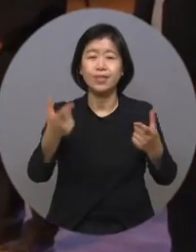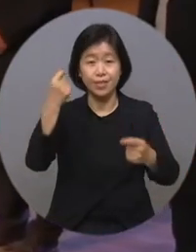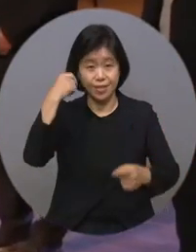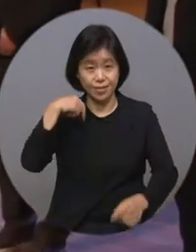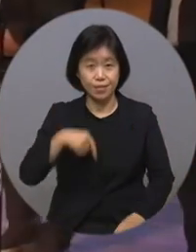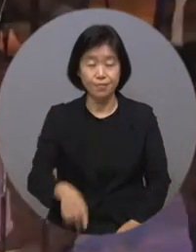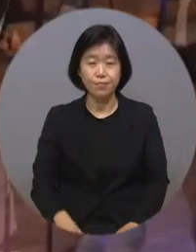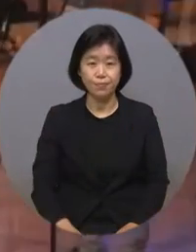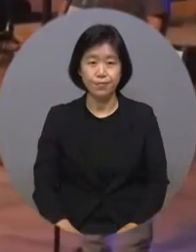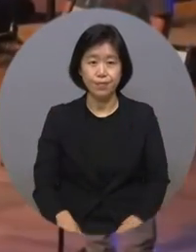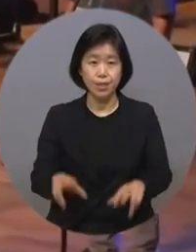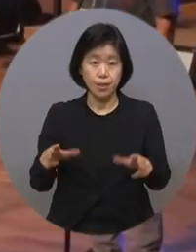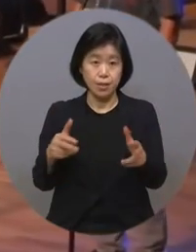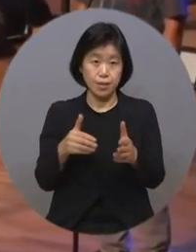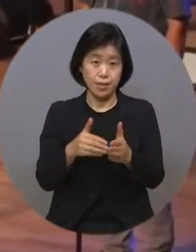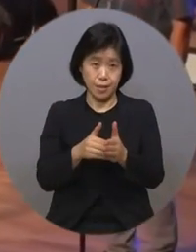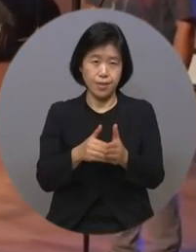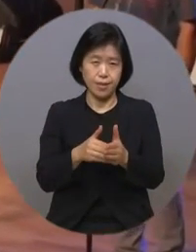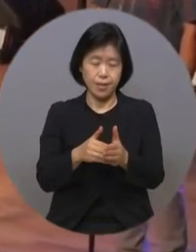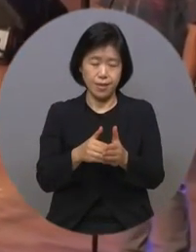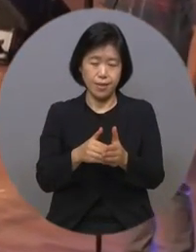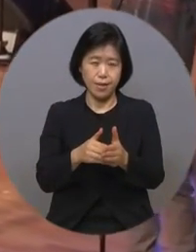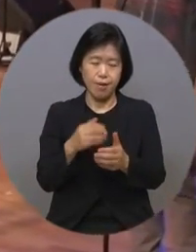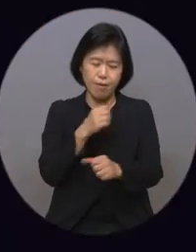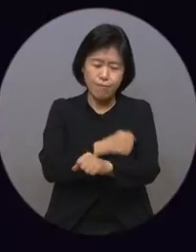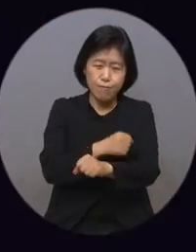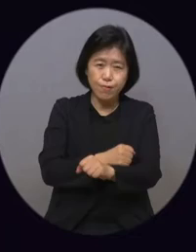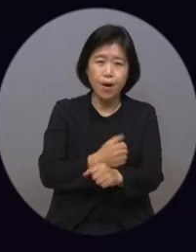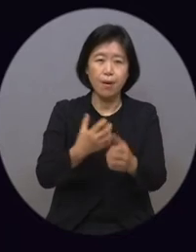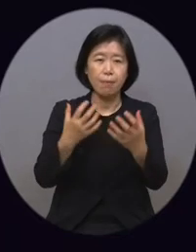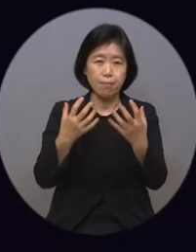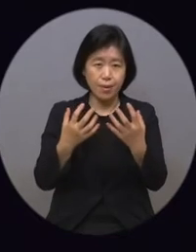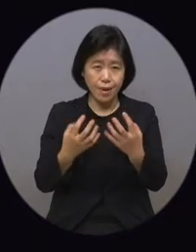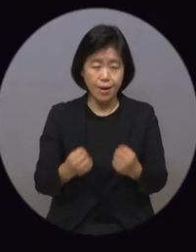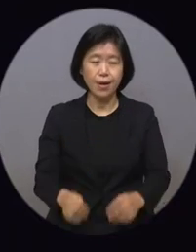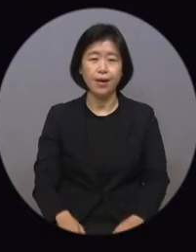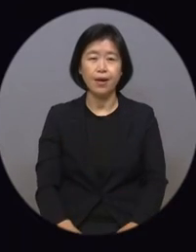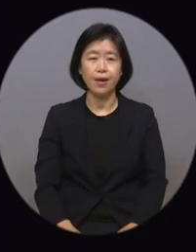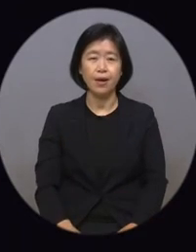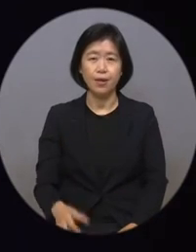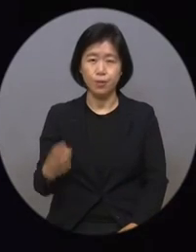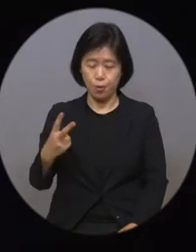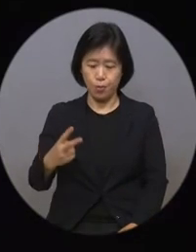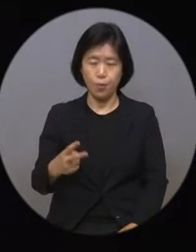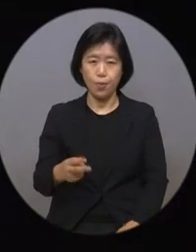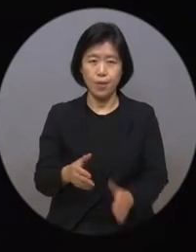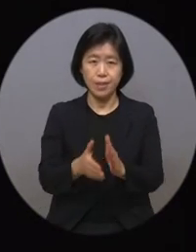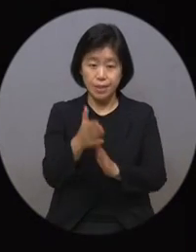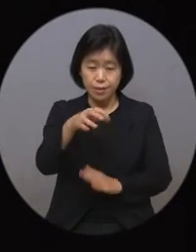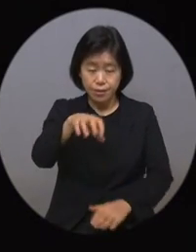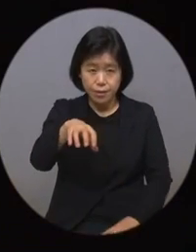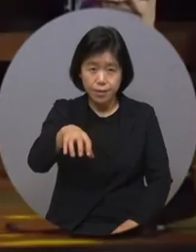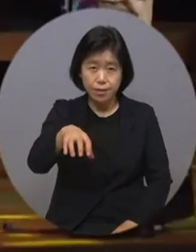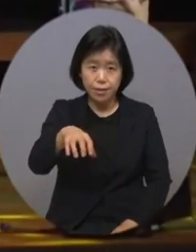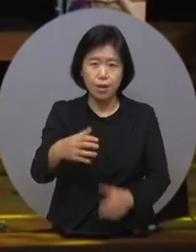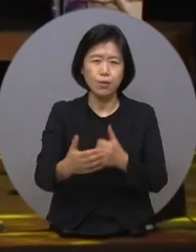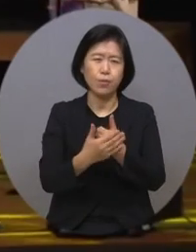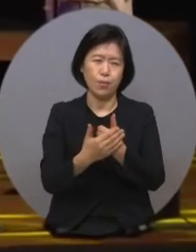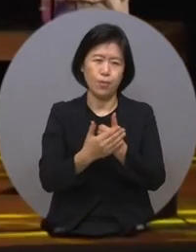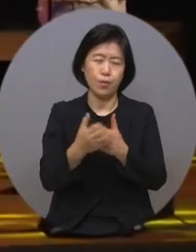그간 참여해온 시민 봉사자들의 헌신, 지역사회의 성원, 그리고